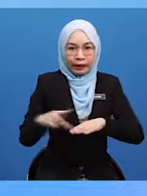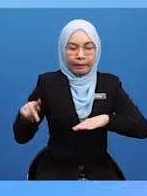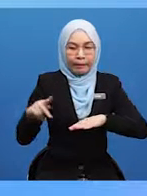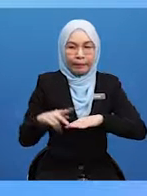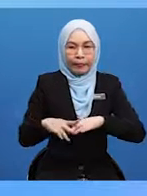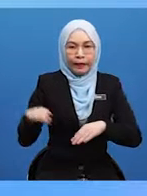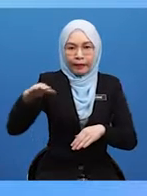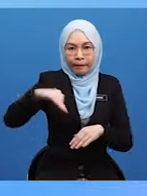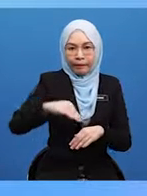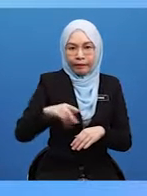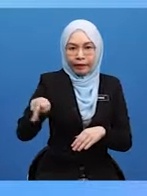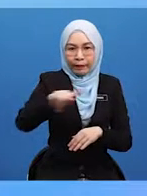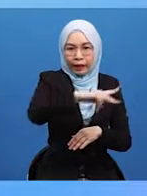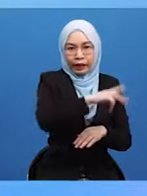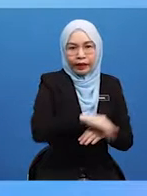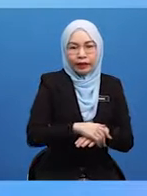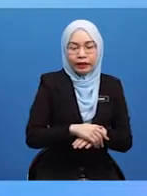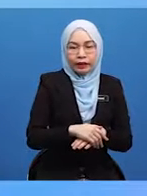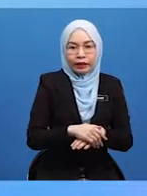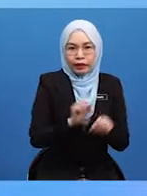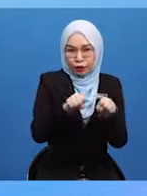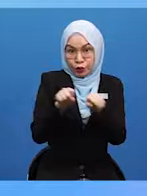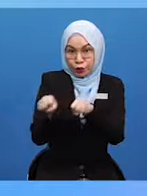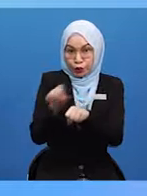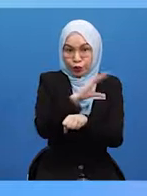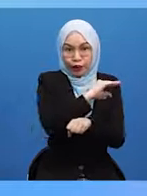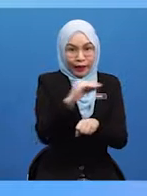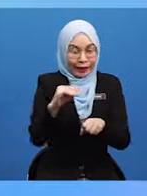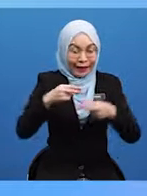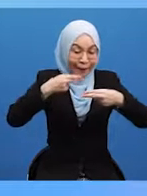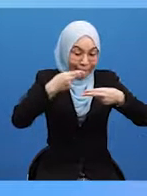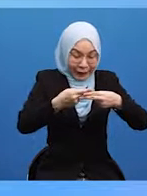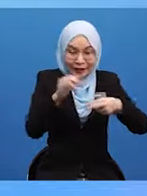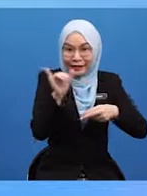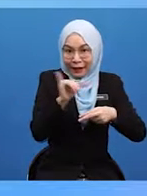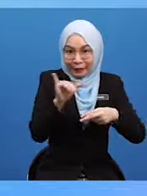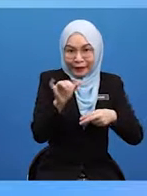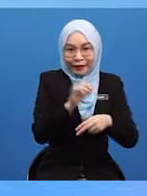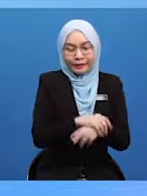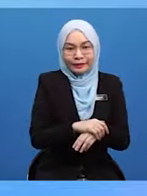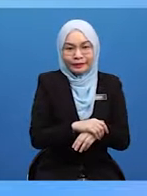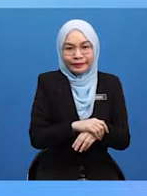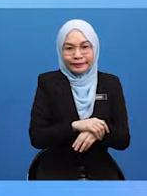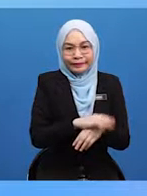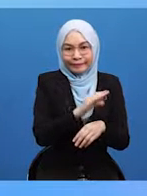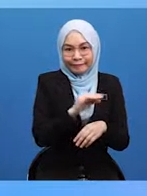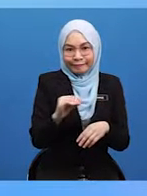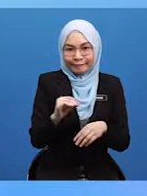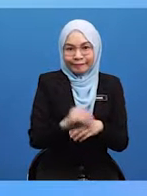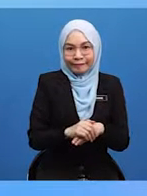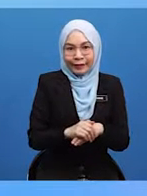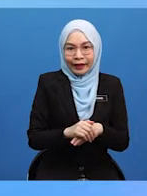berderetan dan hampir sama atau seragam. Contoh kawasan pola ini adalah